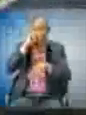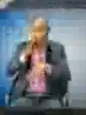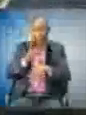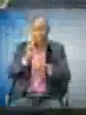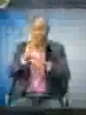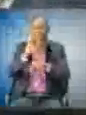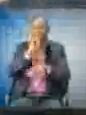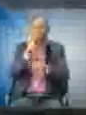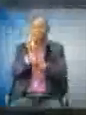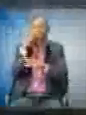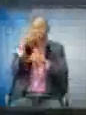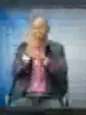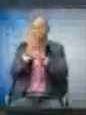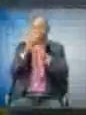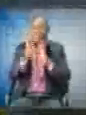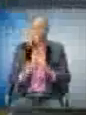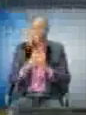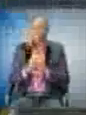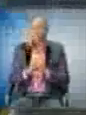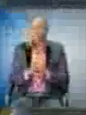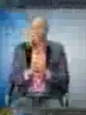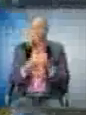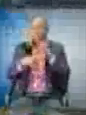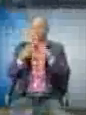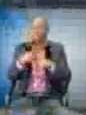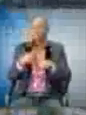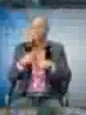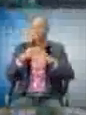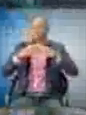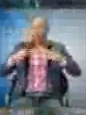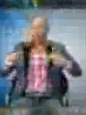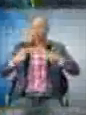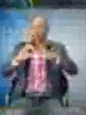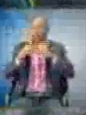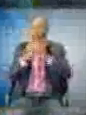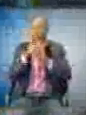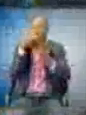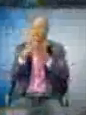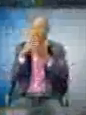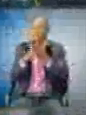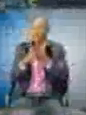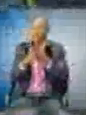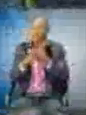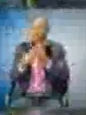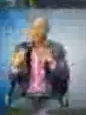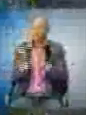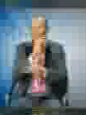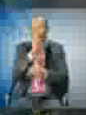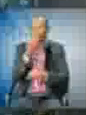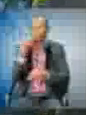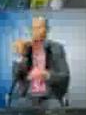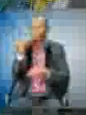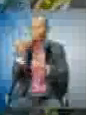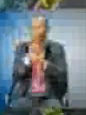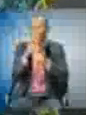pas le bus pour le travailleur. Et on viendra vérifier tout le contrat. Et qu'on ne chasse pas un seul travailleur.